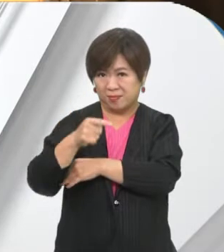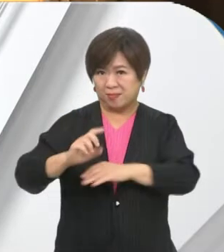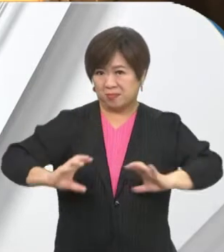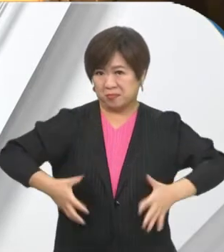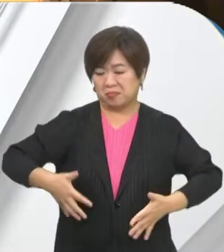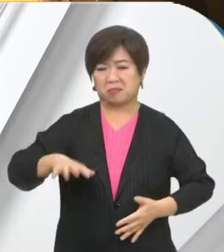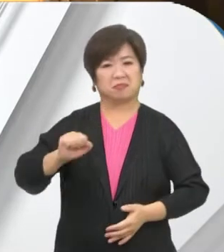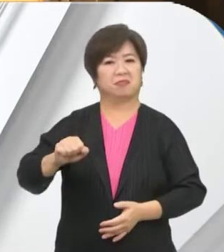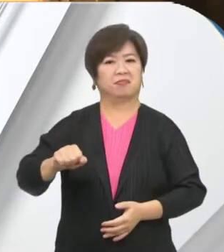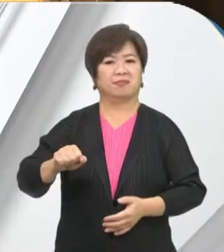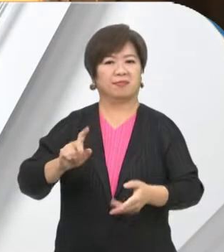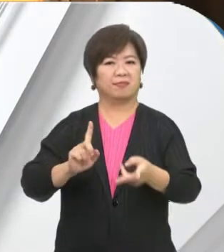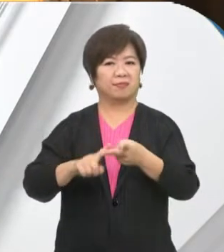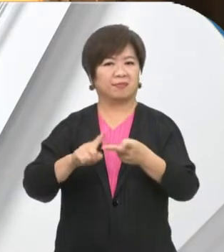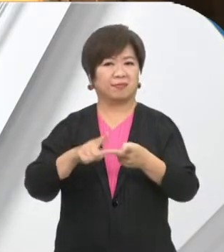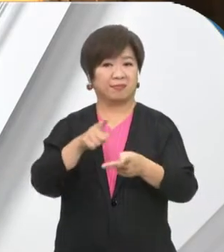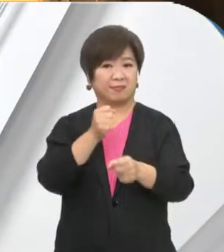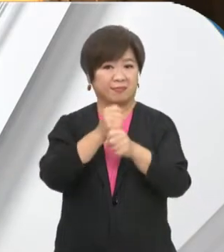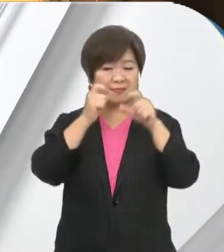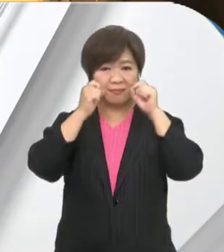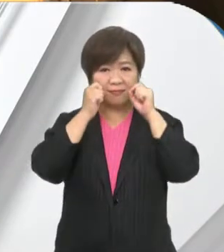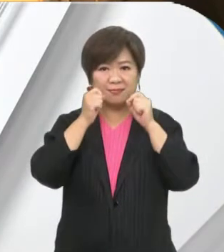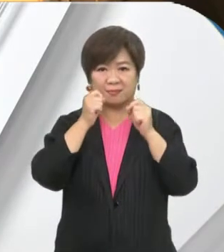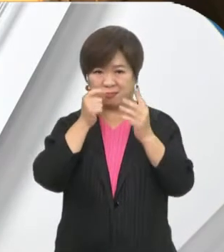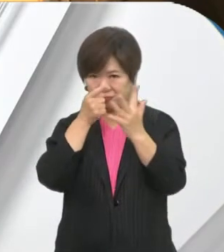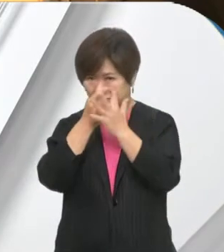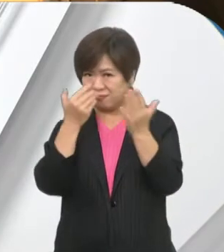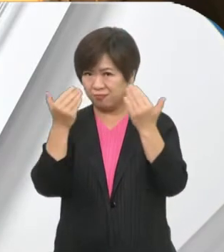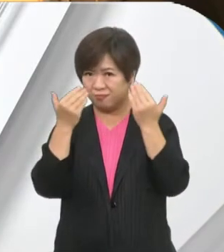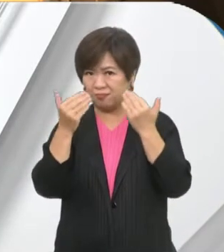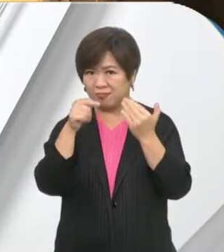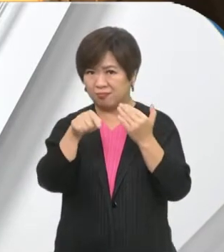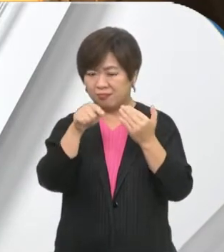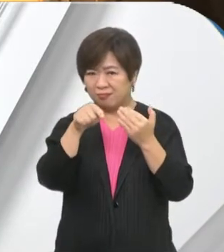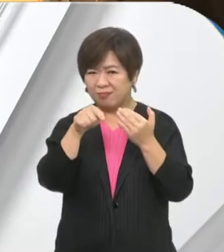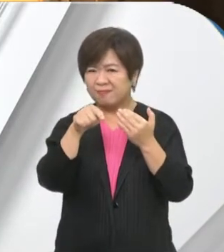二，他的作品已经看得出来有一种